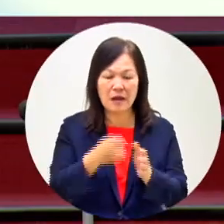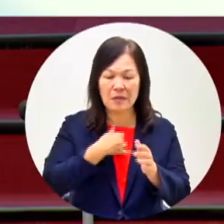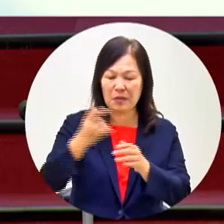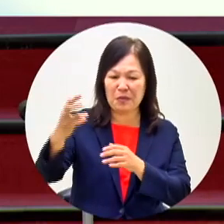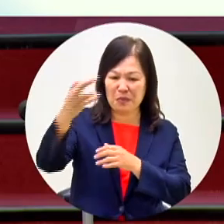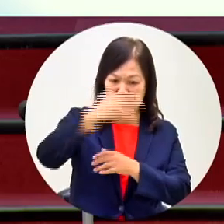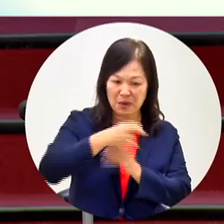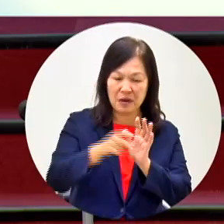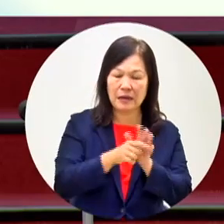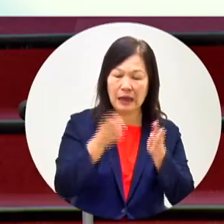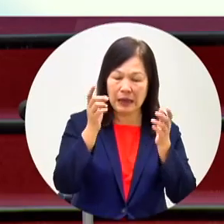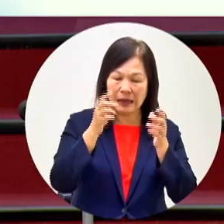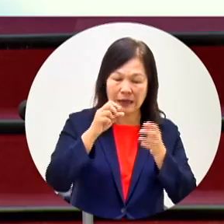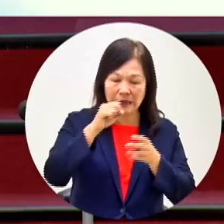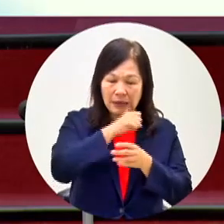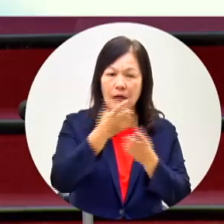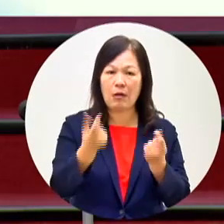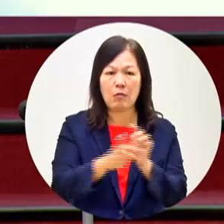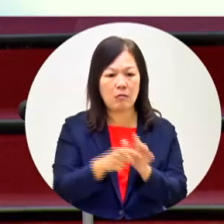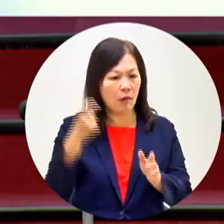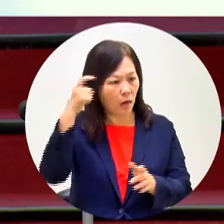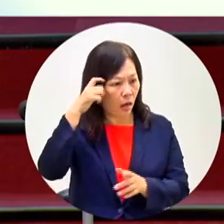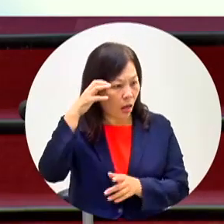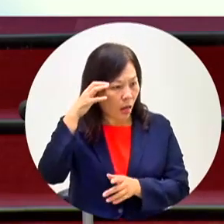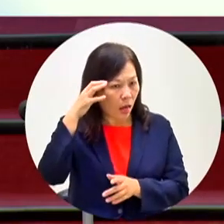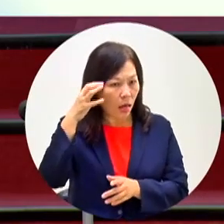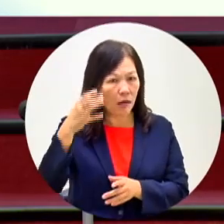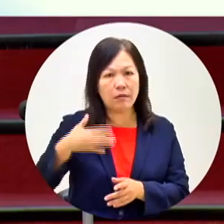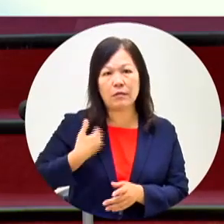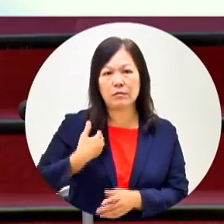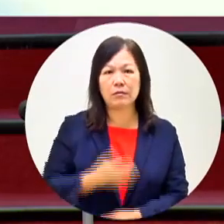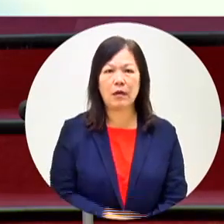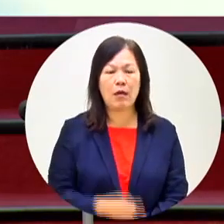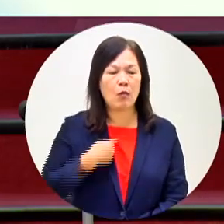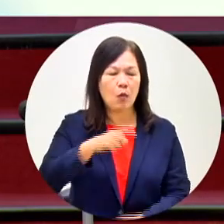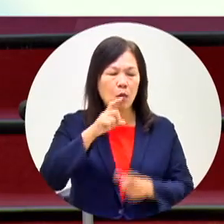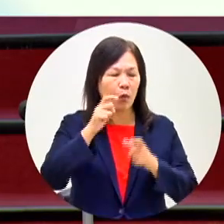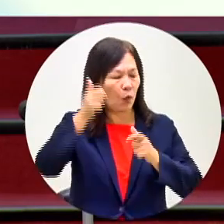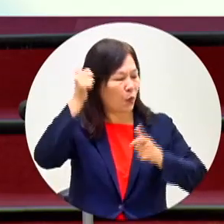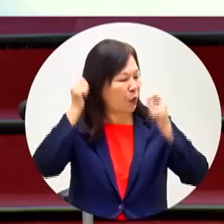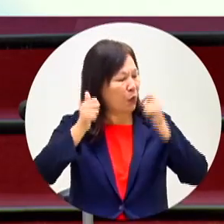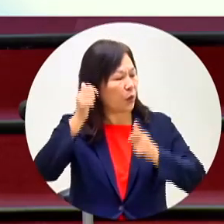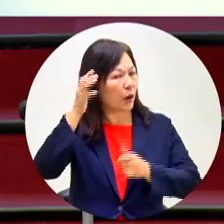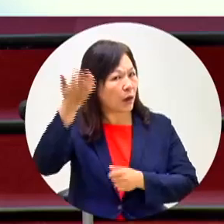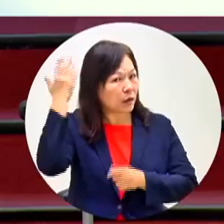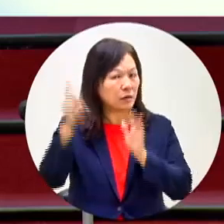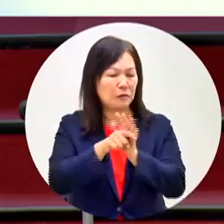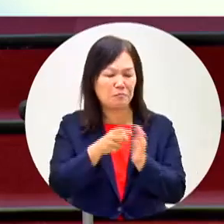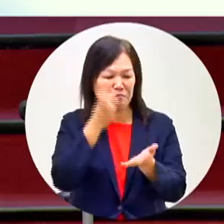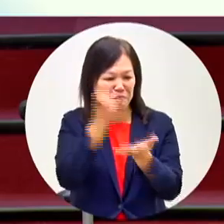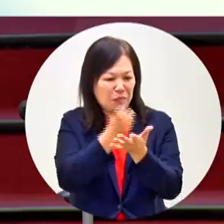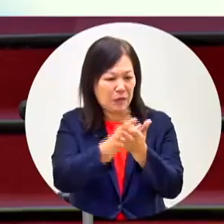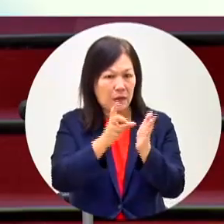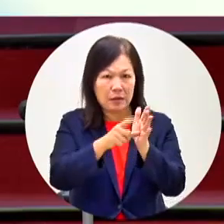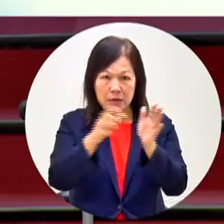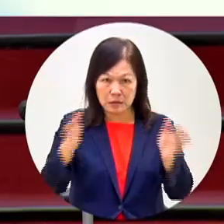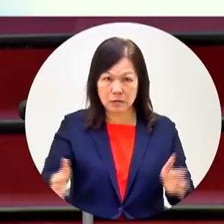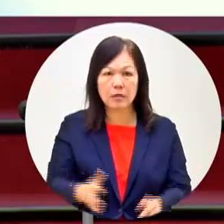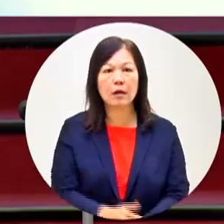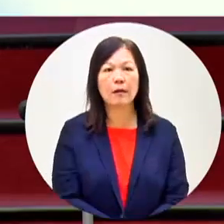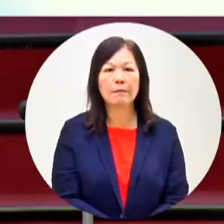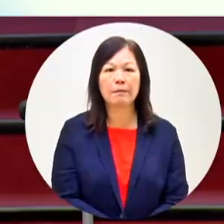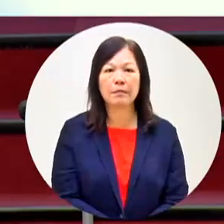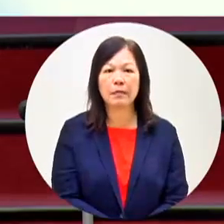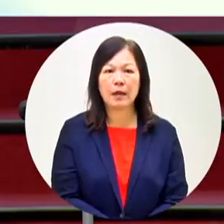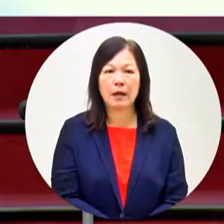拢无。我回想着较早过去吼，戒严时期，咧掠遐个政治犯啊，